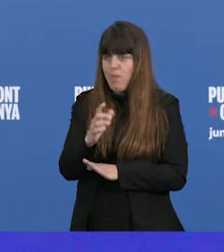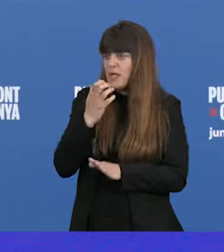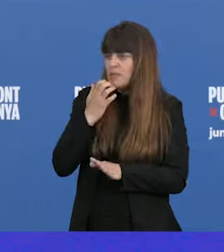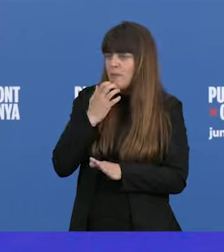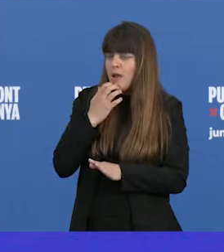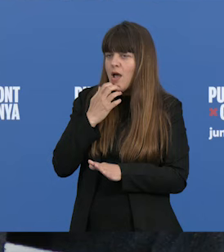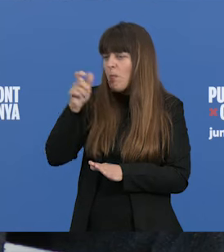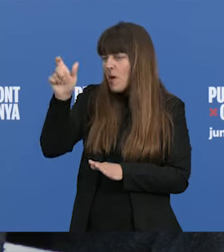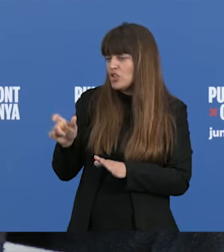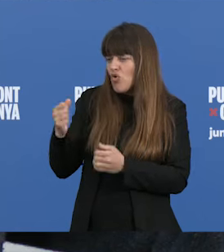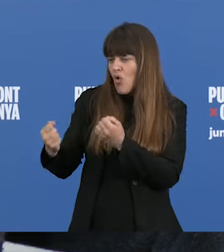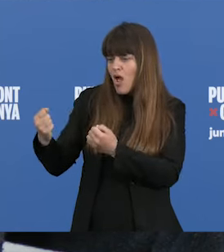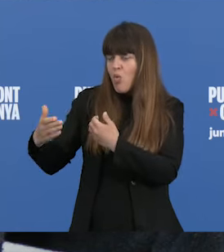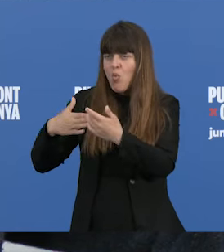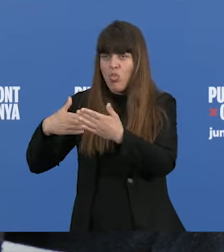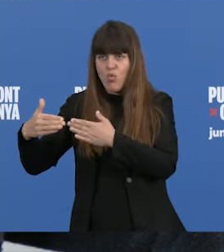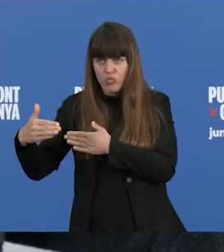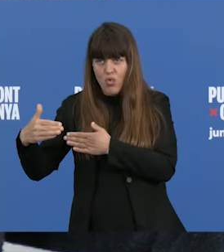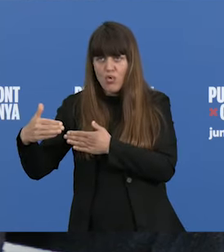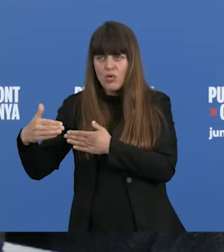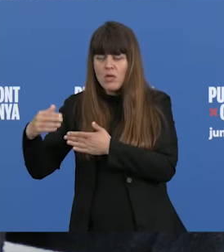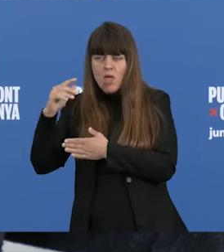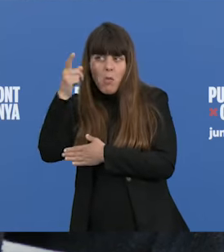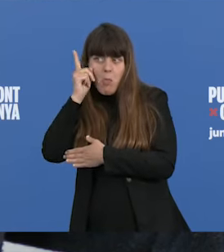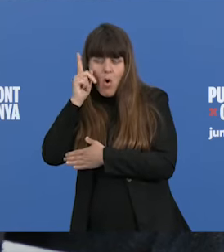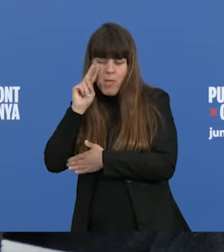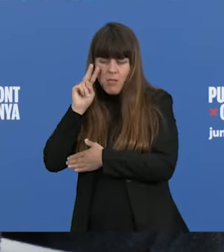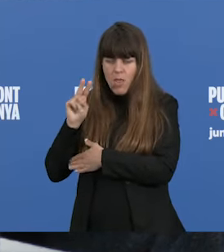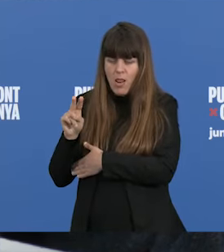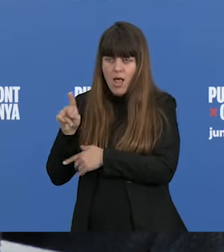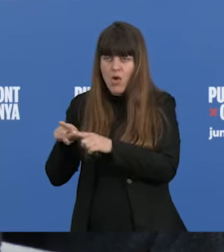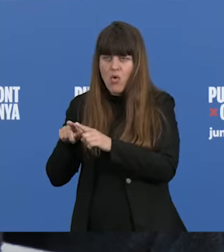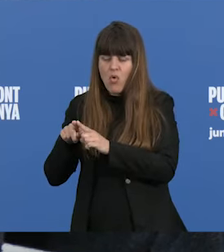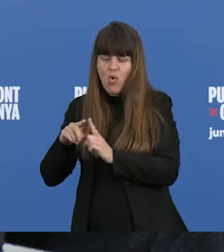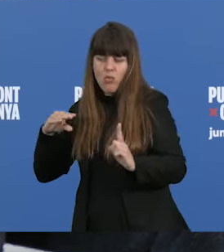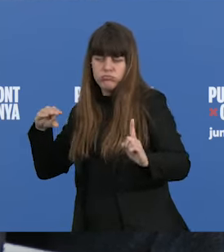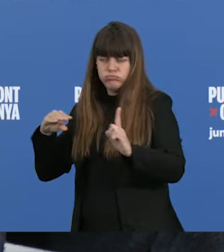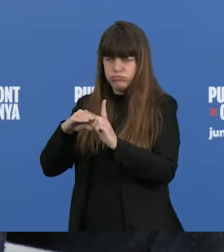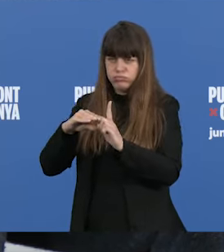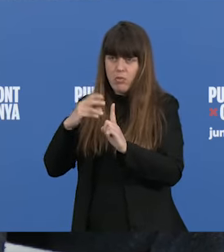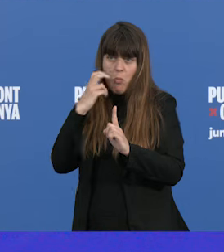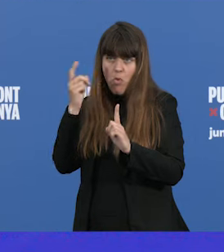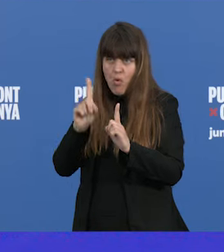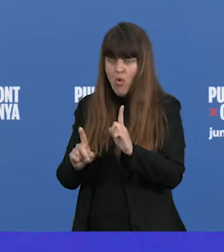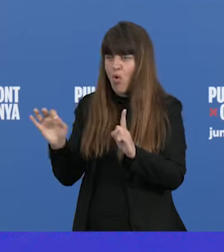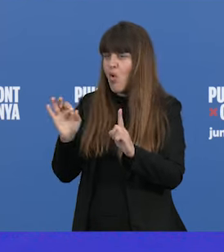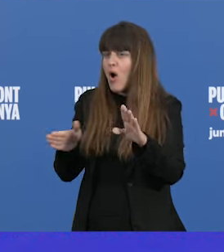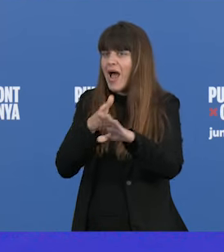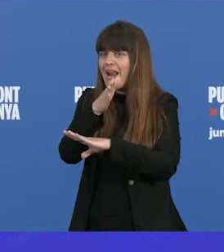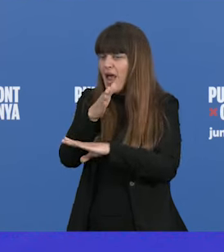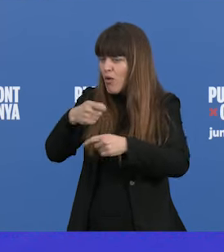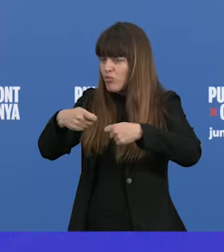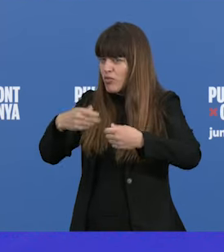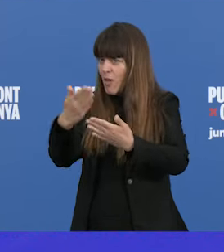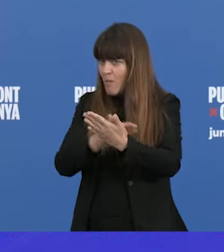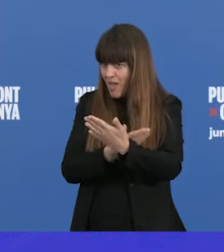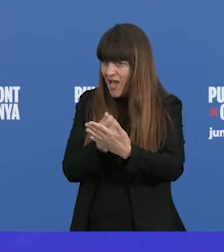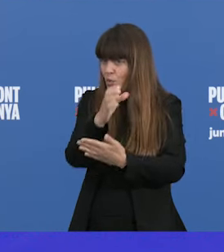per exemple, un conductor mirant el mòbil t'atropelli, no tenir por a anar a la fleca a buscar